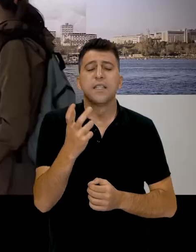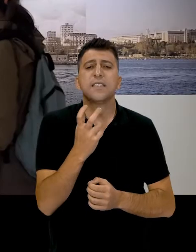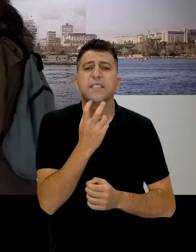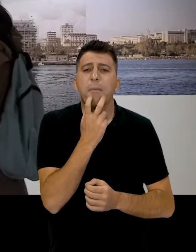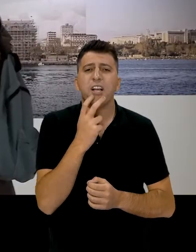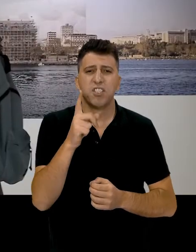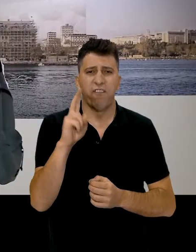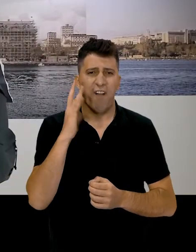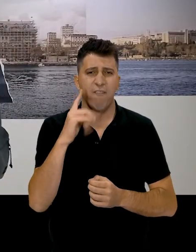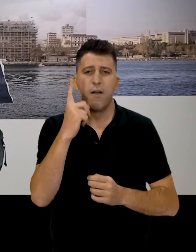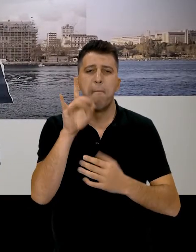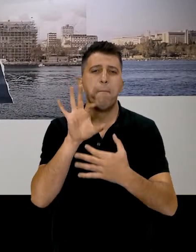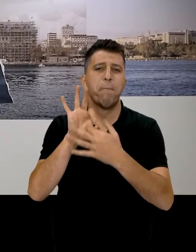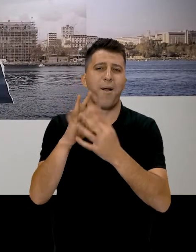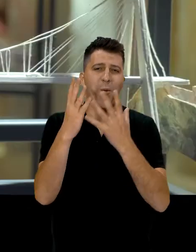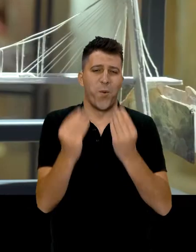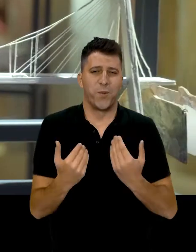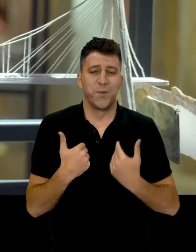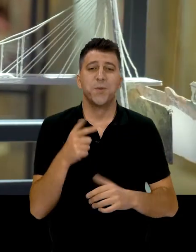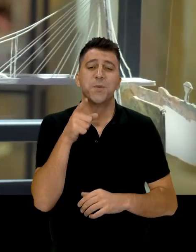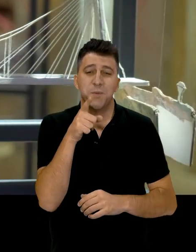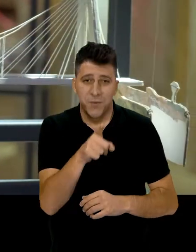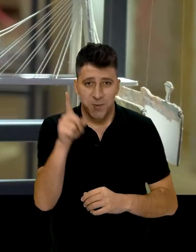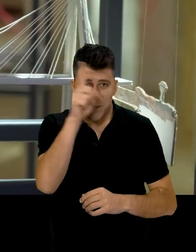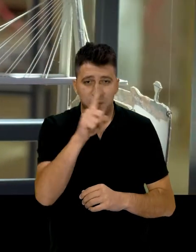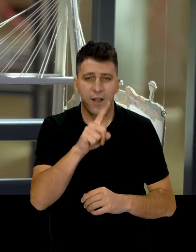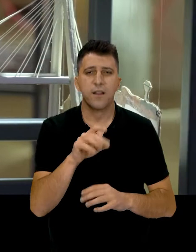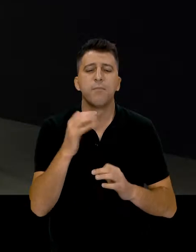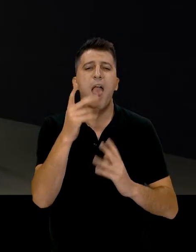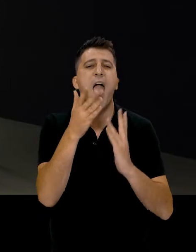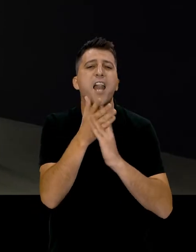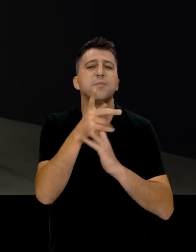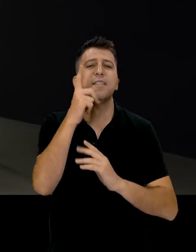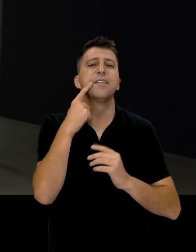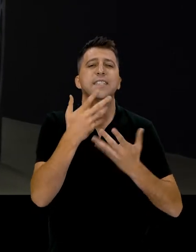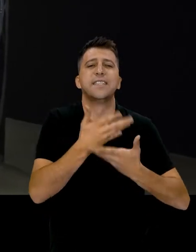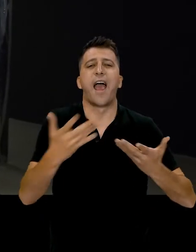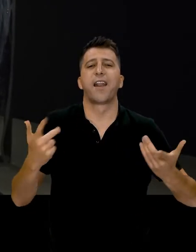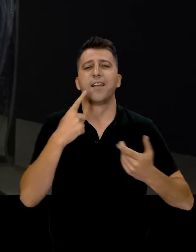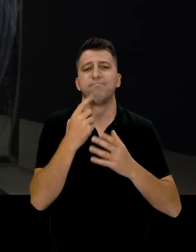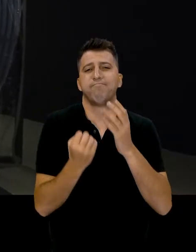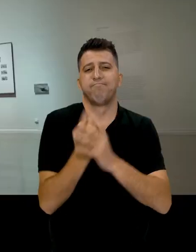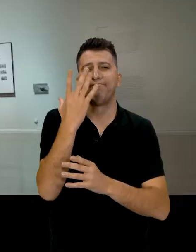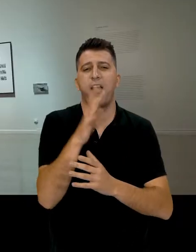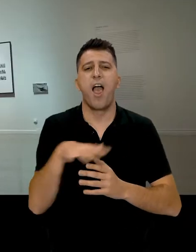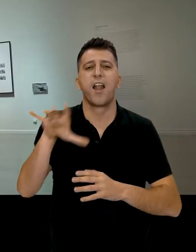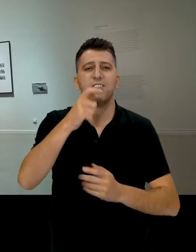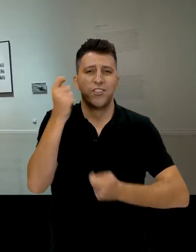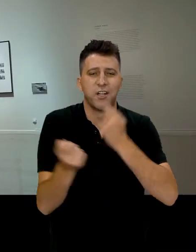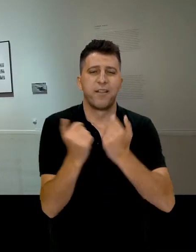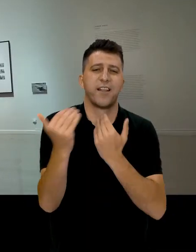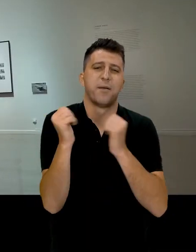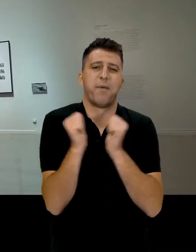organik de bir bağımız olmuş oldu. Dolayısıyla da ortaya erişilebilir bir sergi çıkarabilmiş olduk herkesin çalışması ve